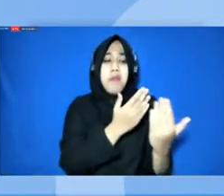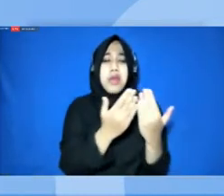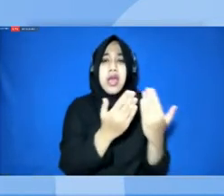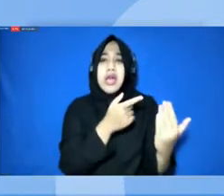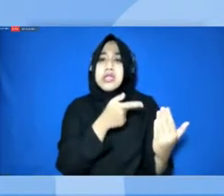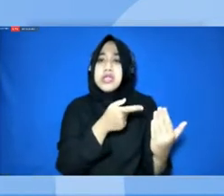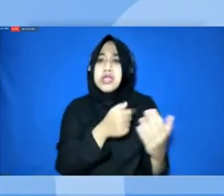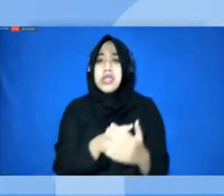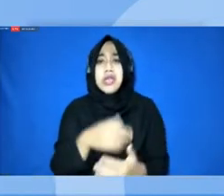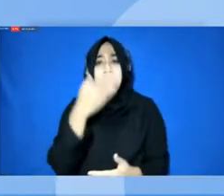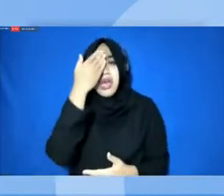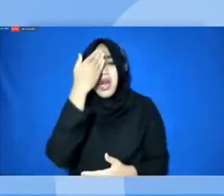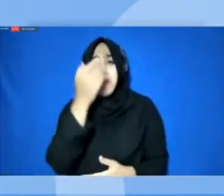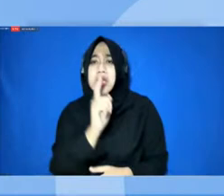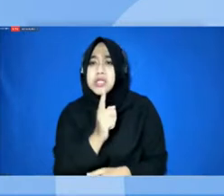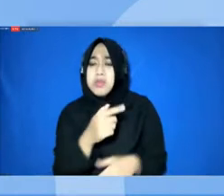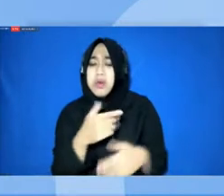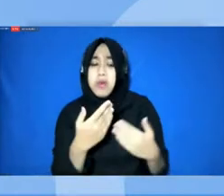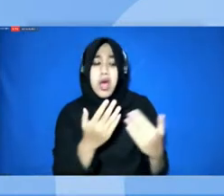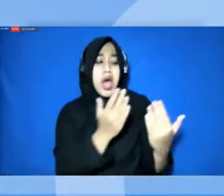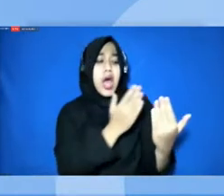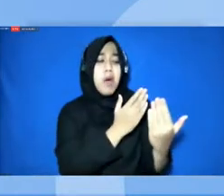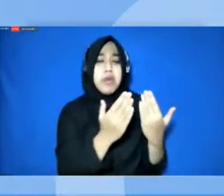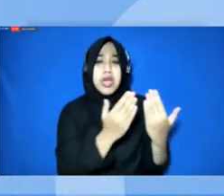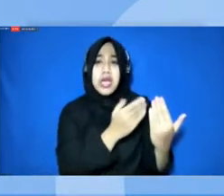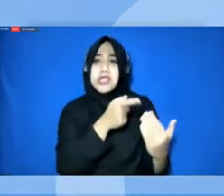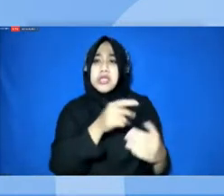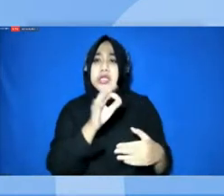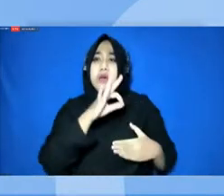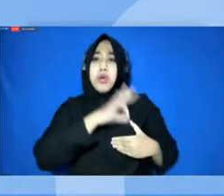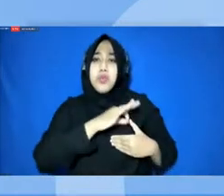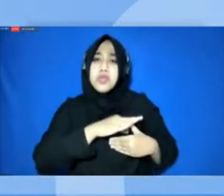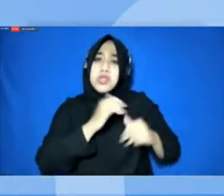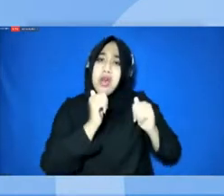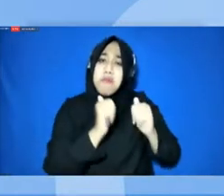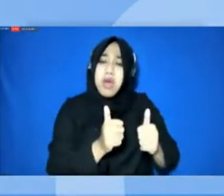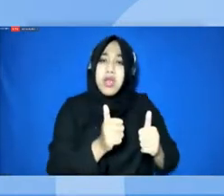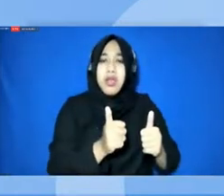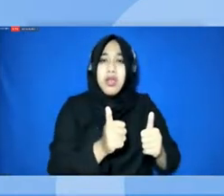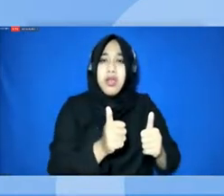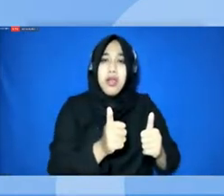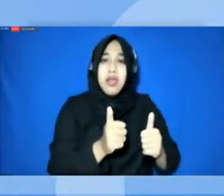Kenapa? Karena aplikasi ini tidak berfungsi dengan baik